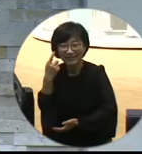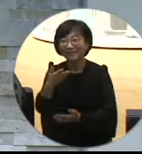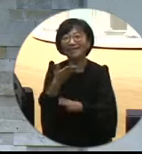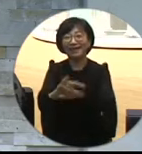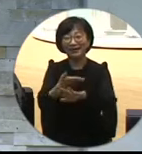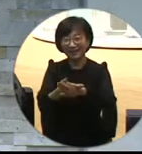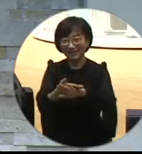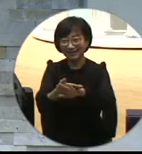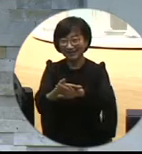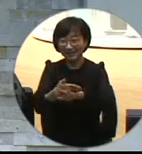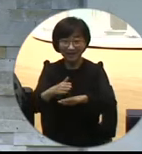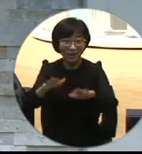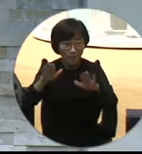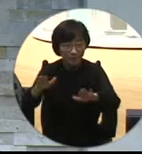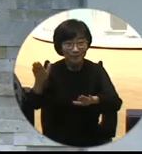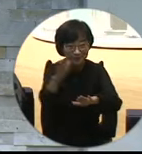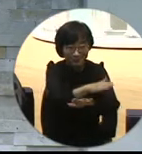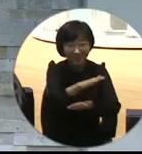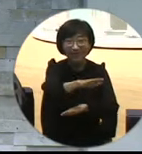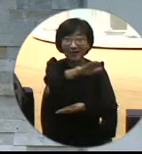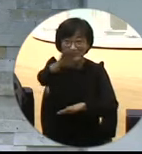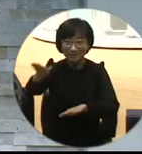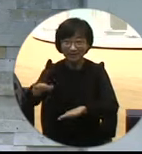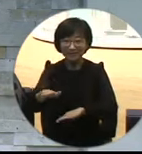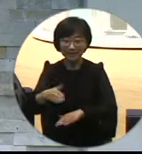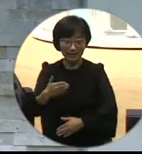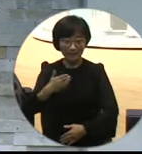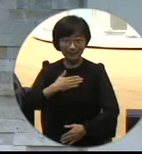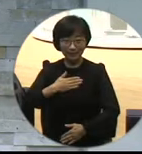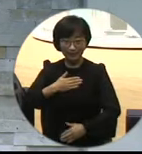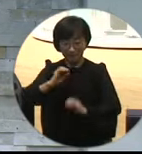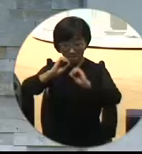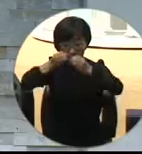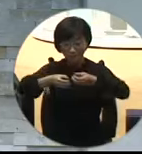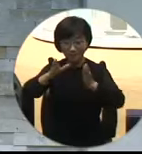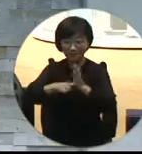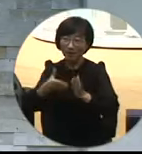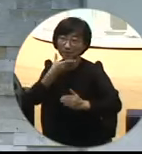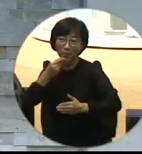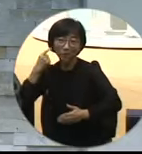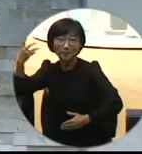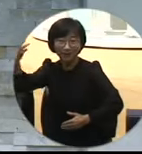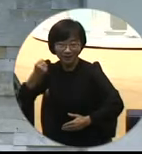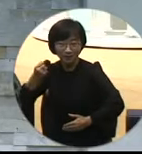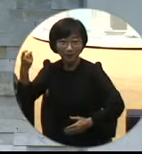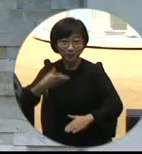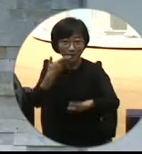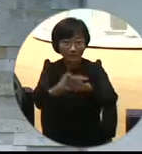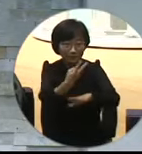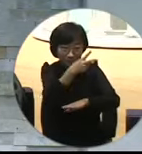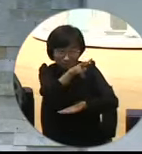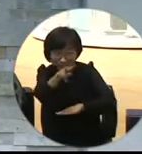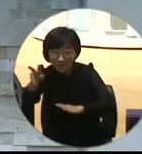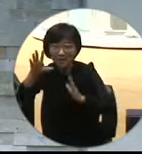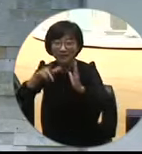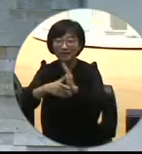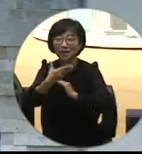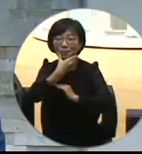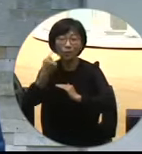자, 이제부터 여러분들은 나를 복음의 눈으로 바라보고 상대도 복음의 눈으로 바라보시기 바랍니다.